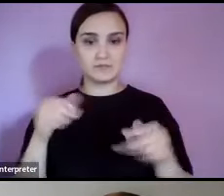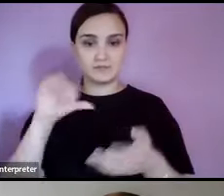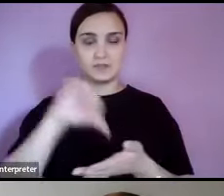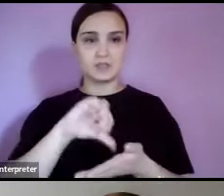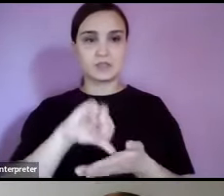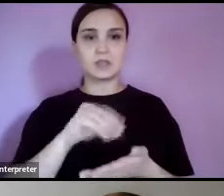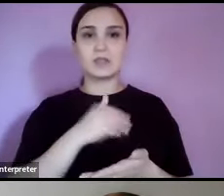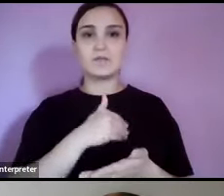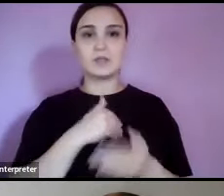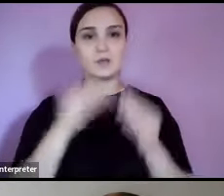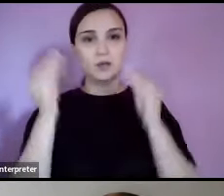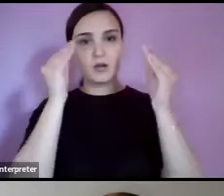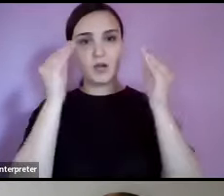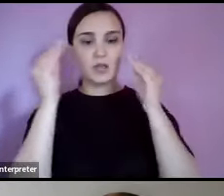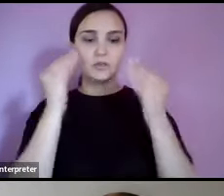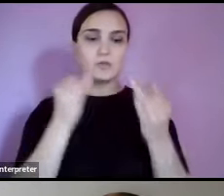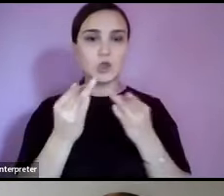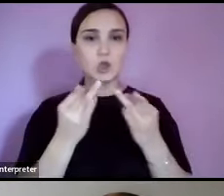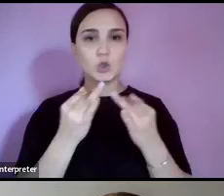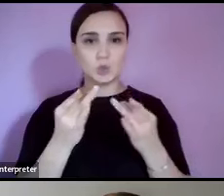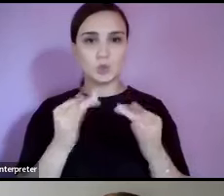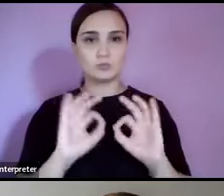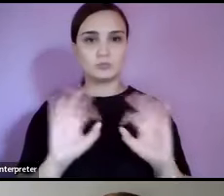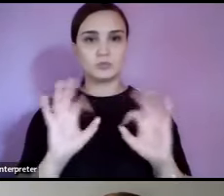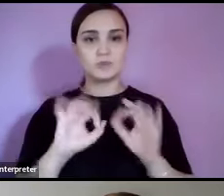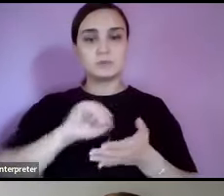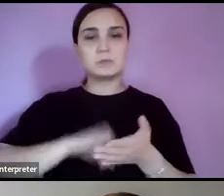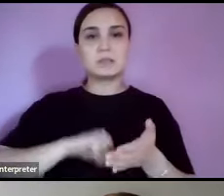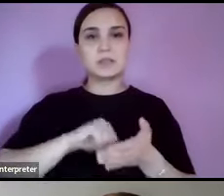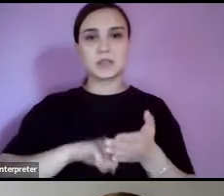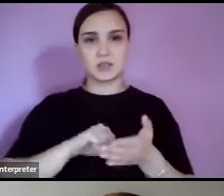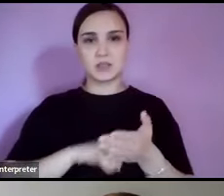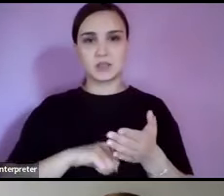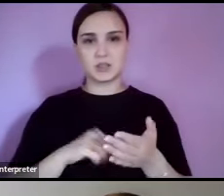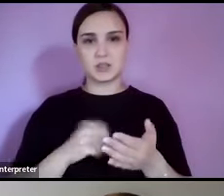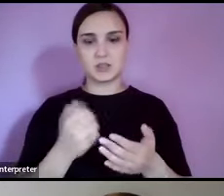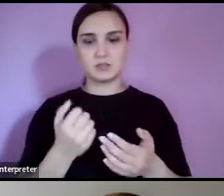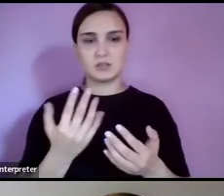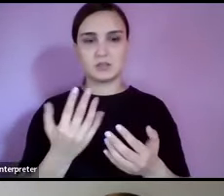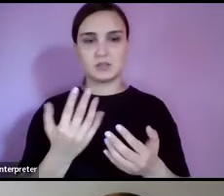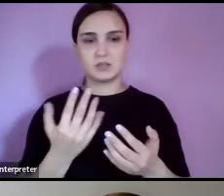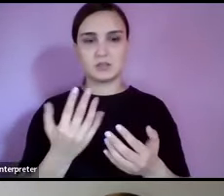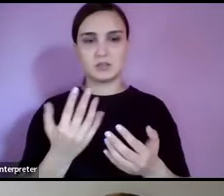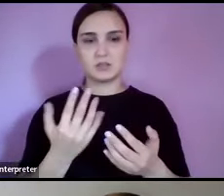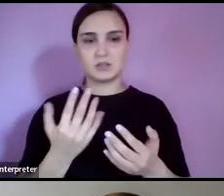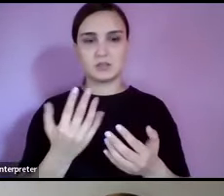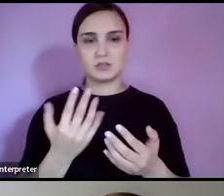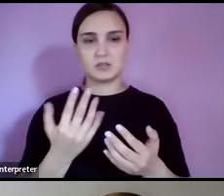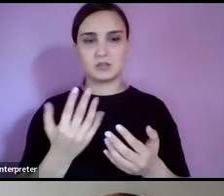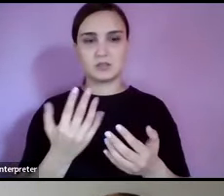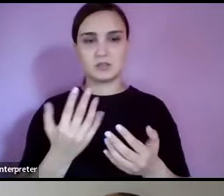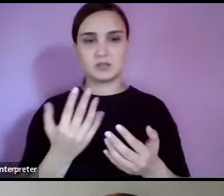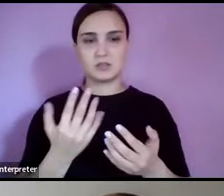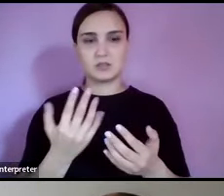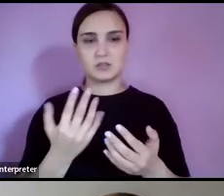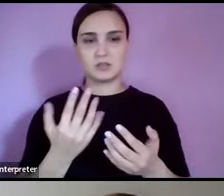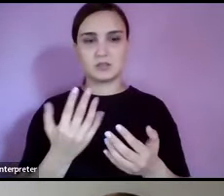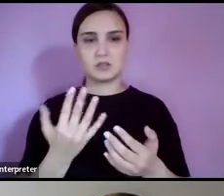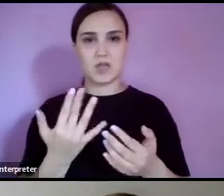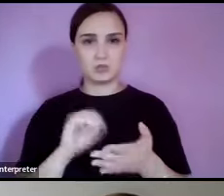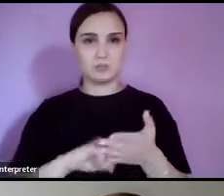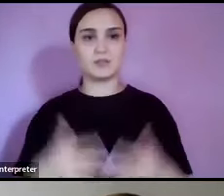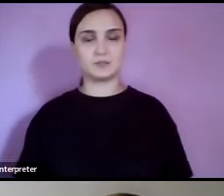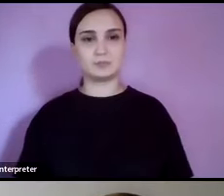ფარგლებში გვინდა განვიხილოთ უბრალოდ ის რამდენიმე მიზეზი, რამდენიმე ფაქტორი, რაც ყველაზე მეტად აღელვებთ ხოლმე მშობლებს